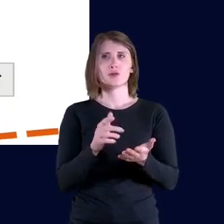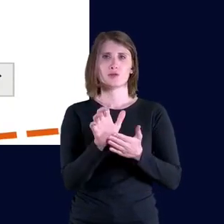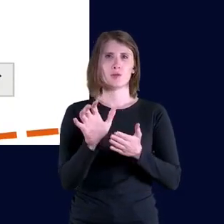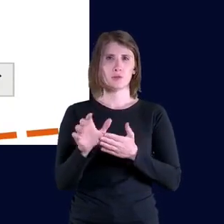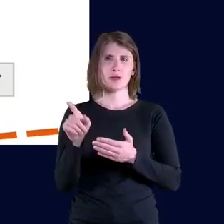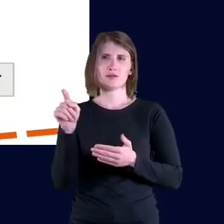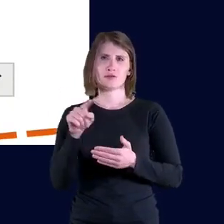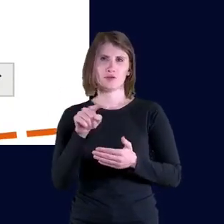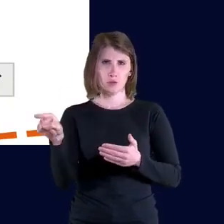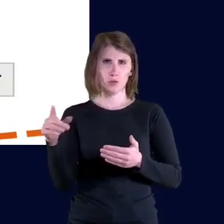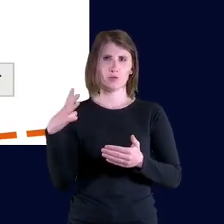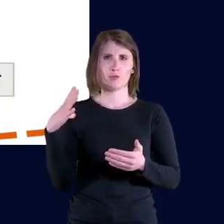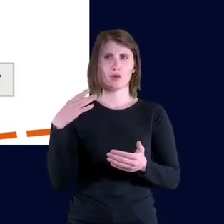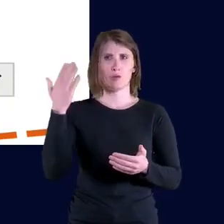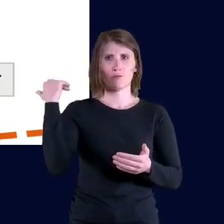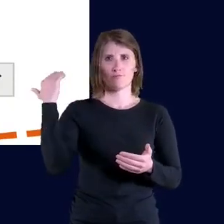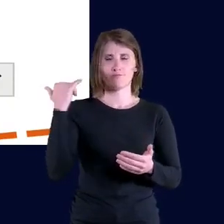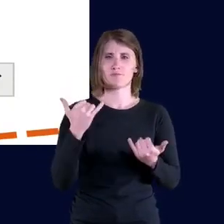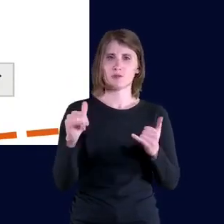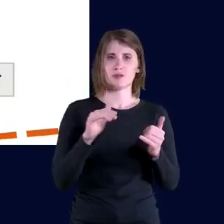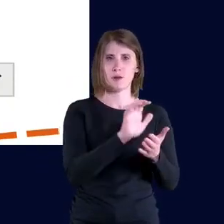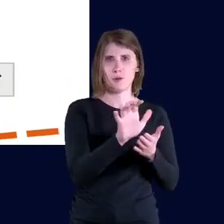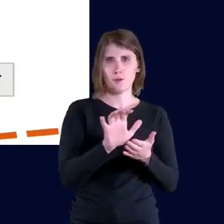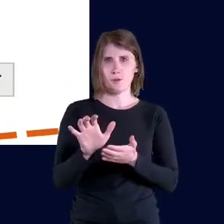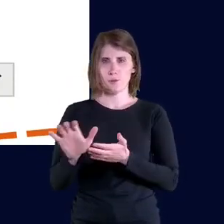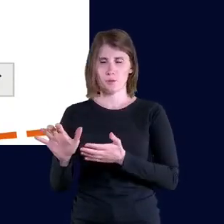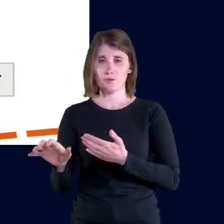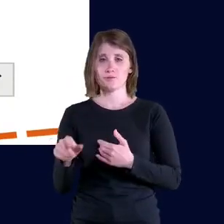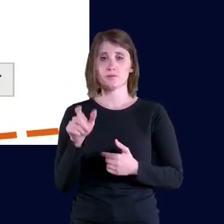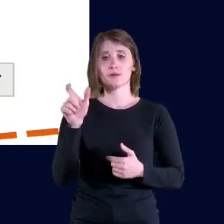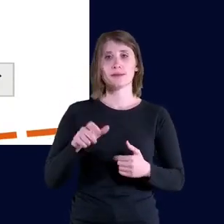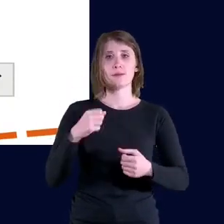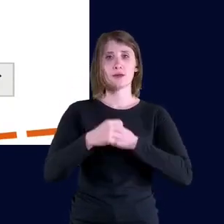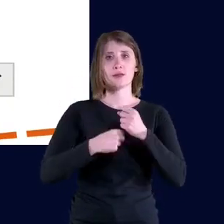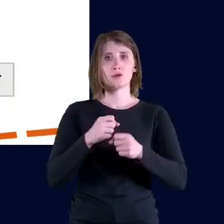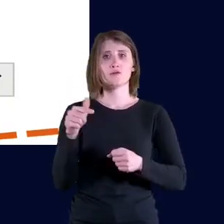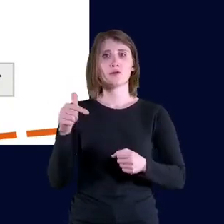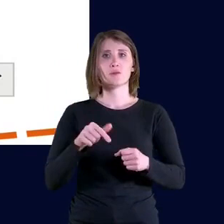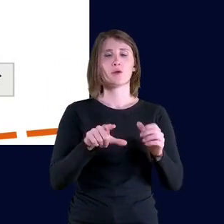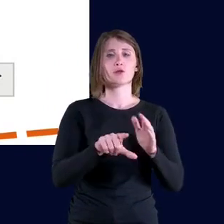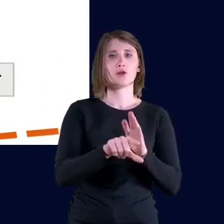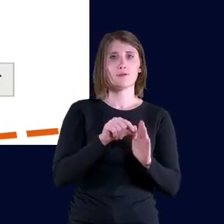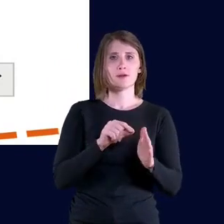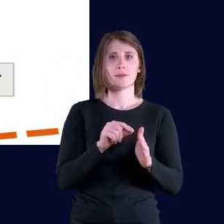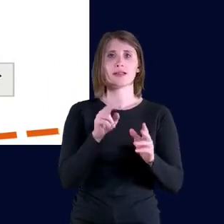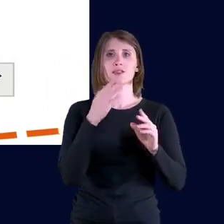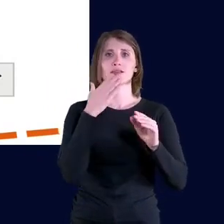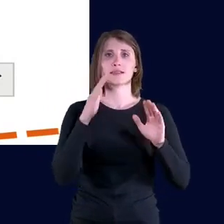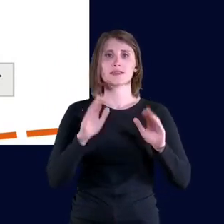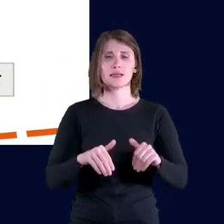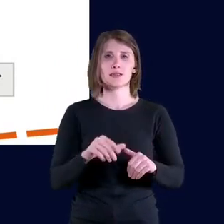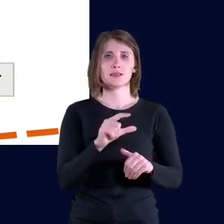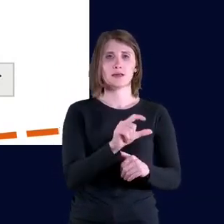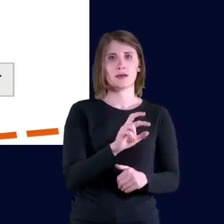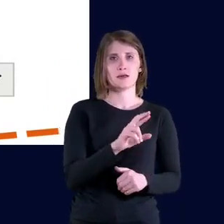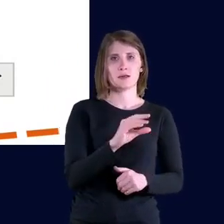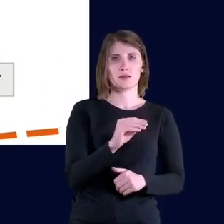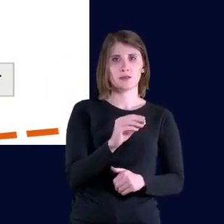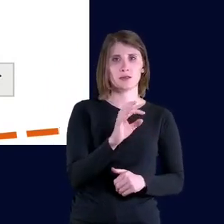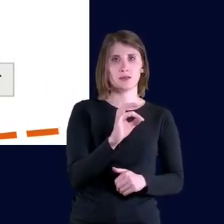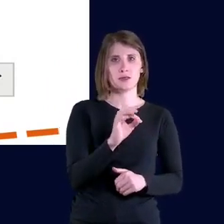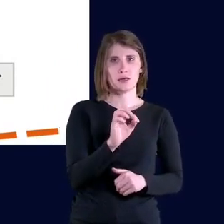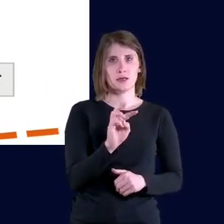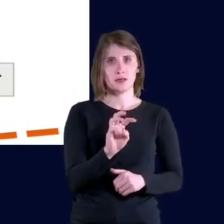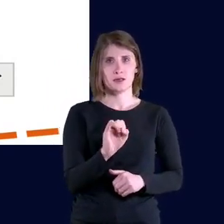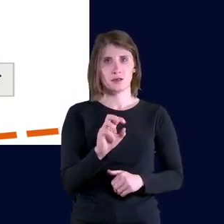i tak jak Państwo w liceum pracownicy mogą wybrać z licencji Creative commons z